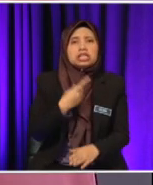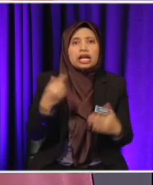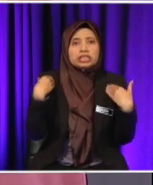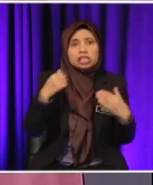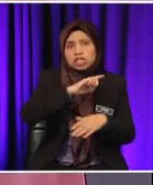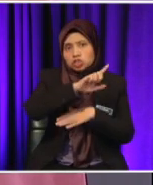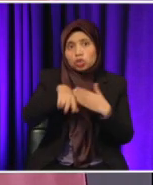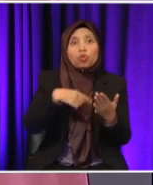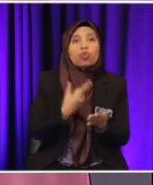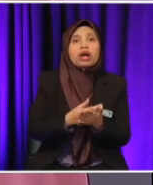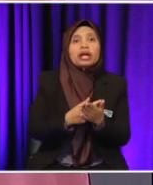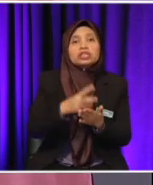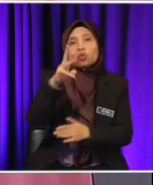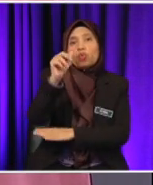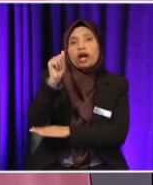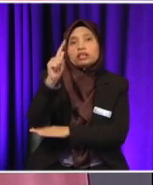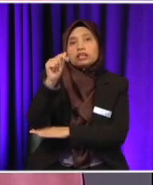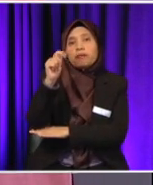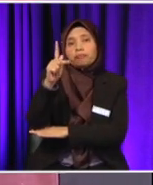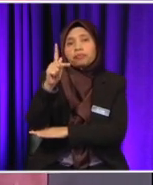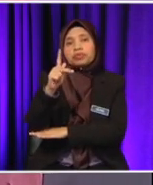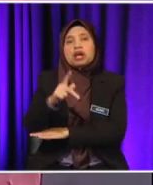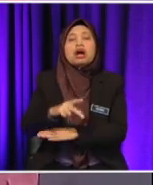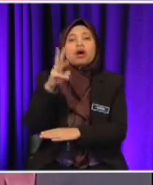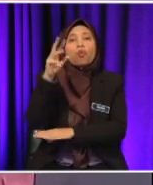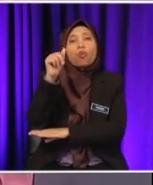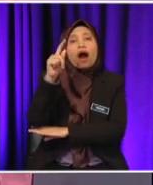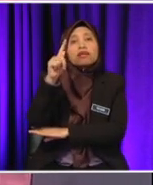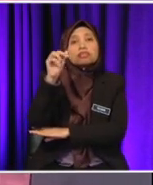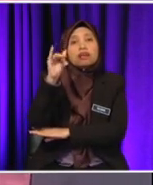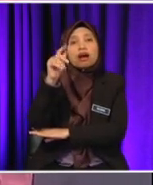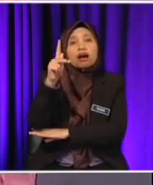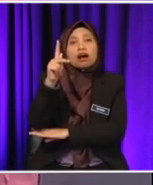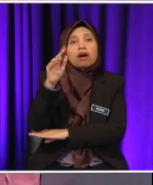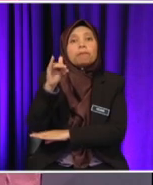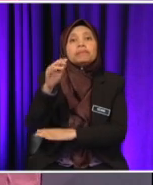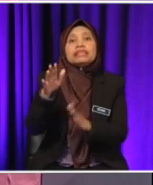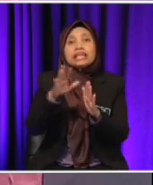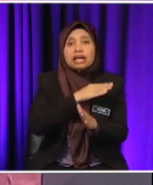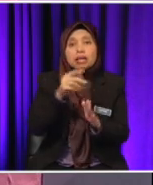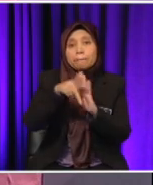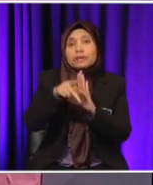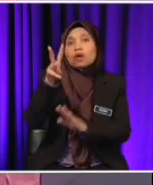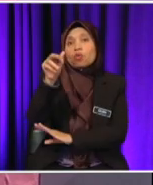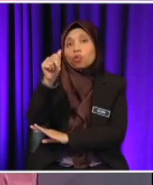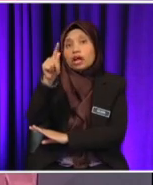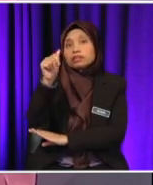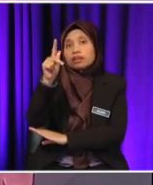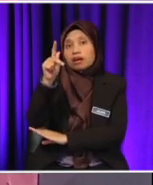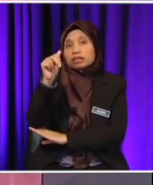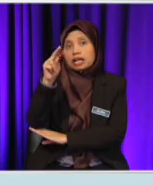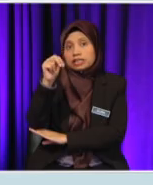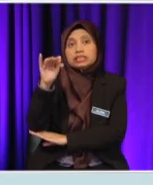keseluruhan watak itu oke kemudian kita lihat watak-watak ya watak dan pewartakan yang terdapat dalam cerpen